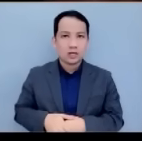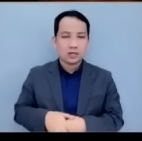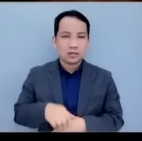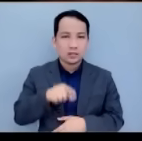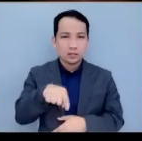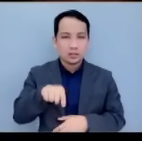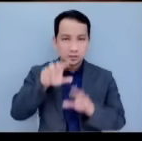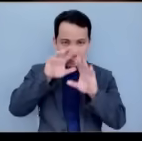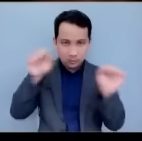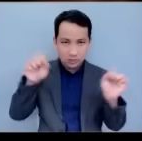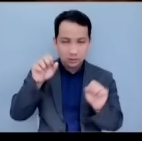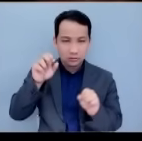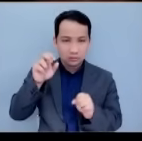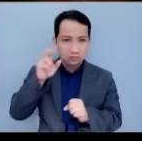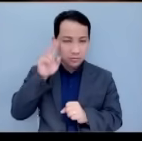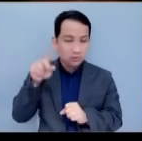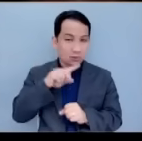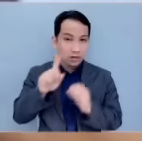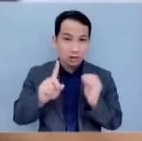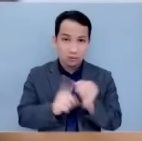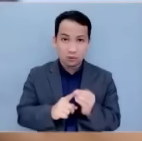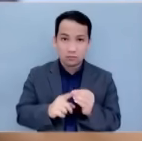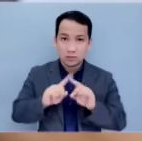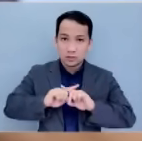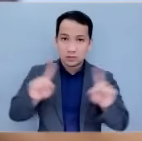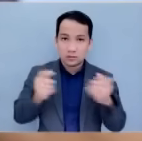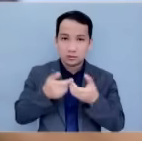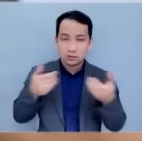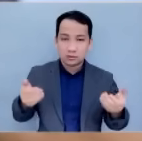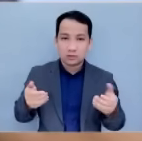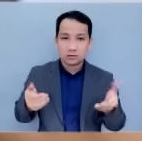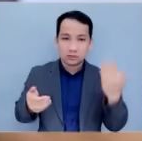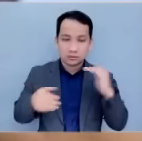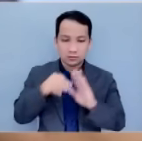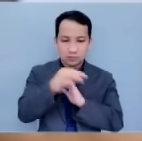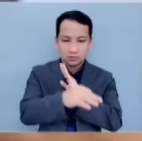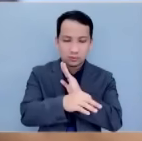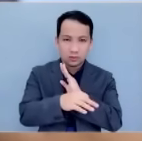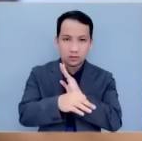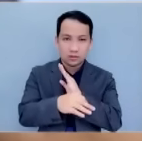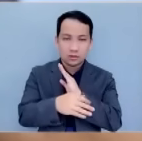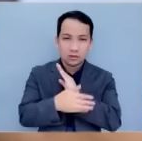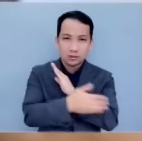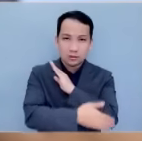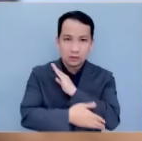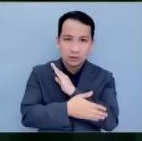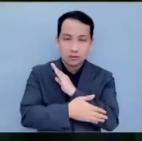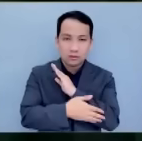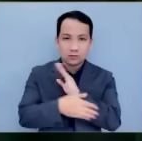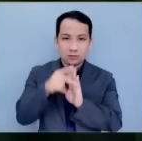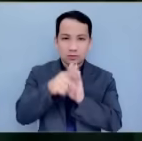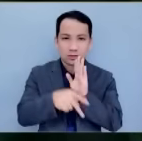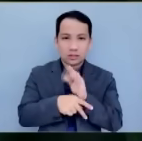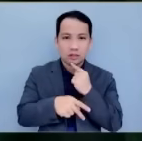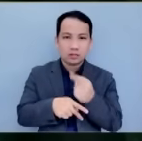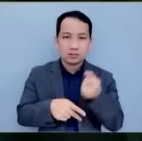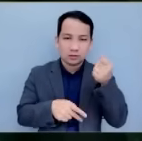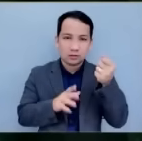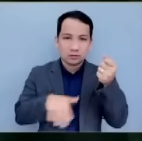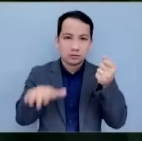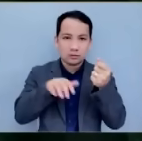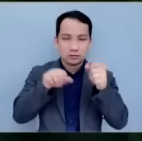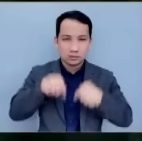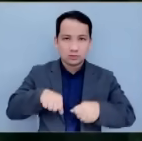nang matanong tungkol sa pagkakaiba niya sa foreign policy ni dating Pangulong Duterte at pagiging assertive sa pagtindig sa